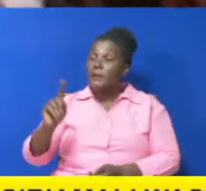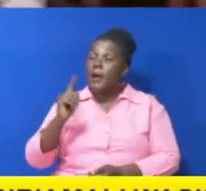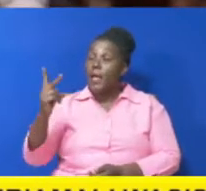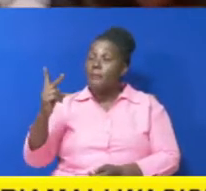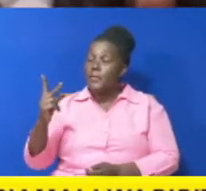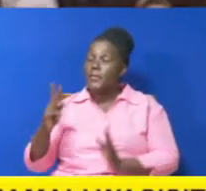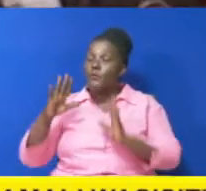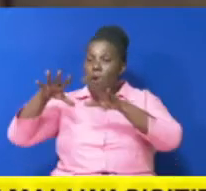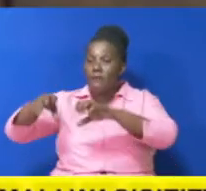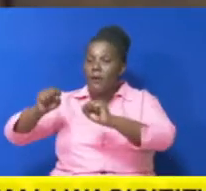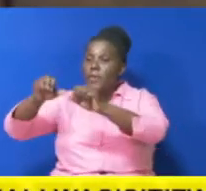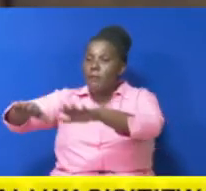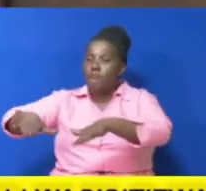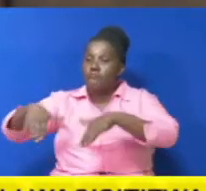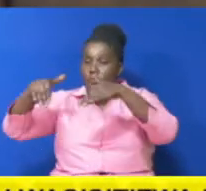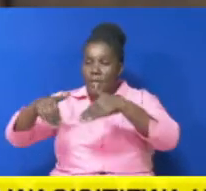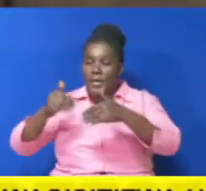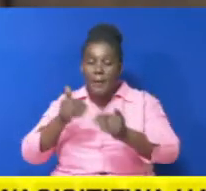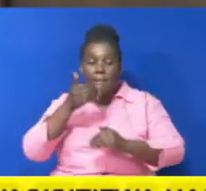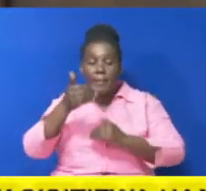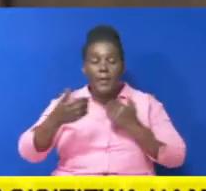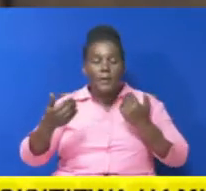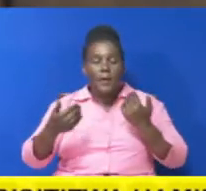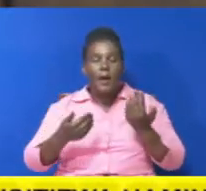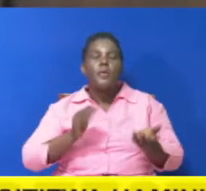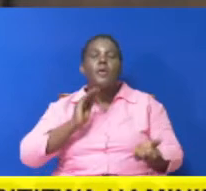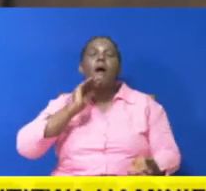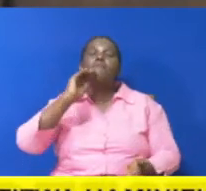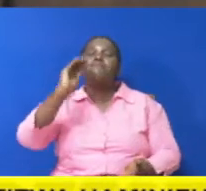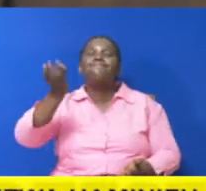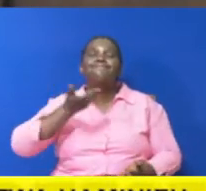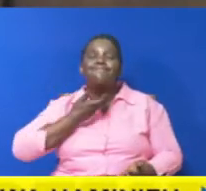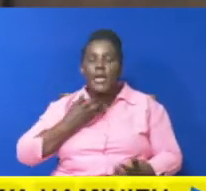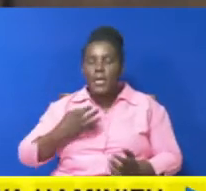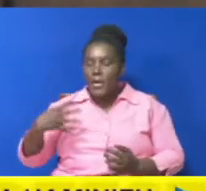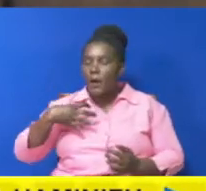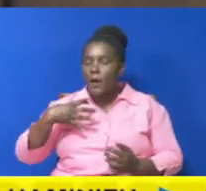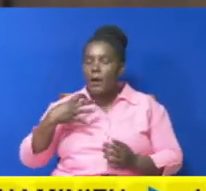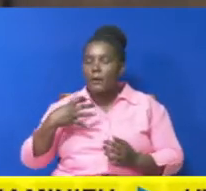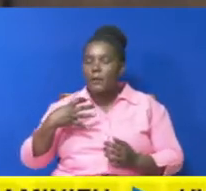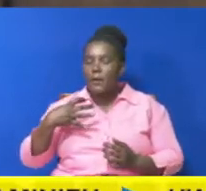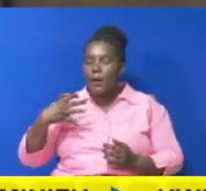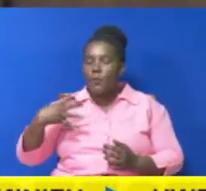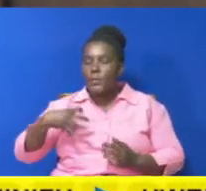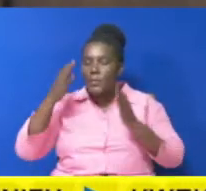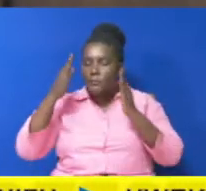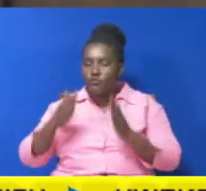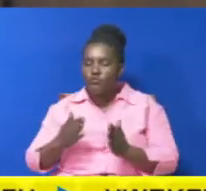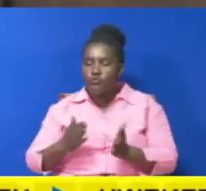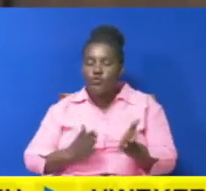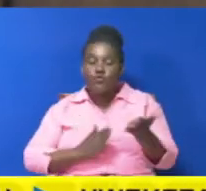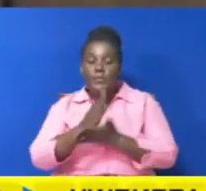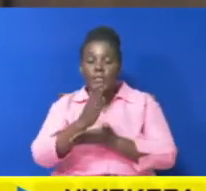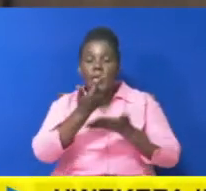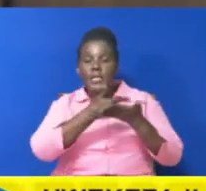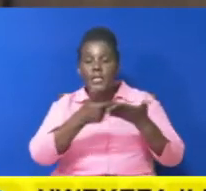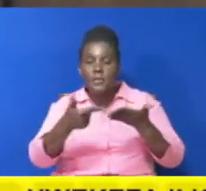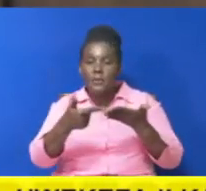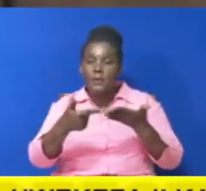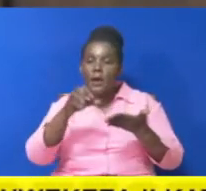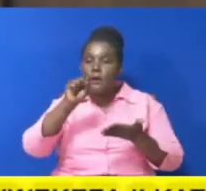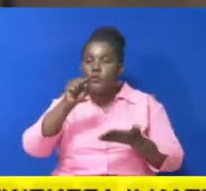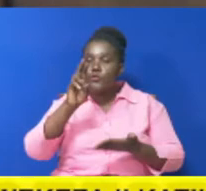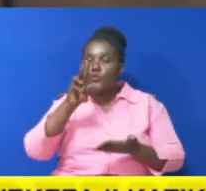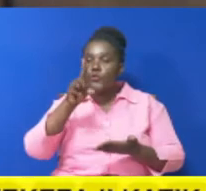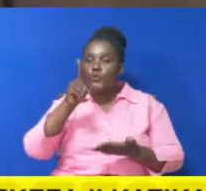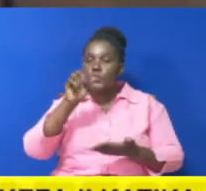bunge la Iraq baada ya kukasirishwa na hatua ya waziri mkuu wa nchi hiyo Mustafa al-Kadhimi kuidhinisha jina la Mohamed Shayah Sudan kuwa